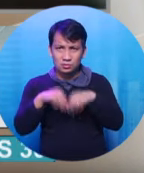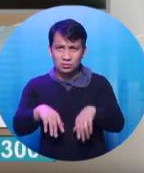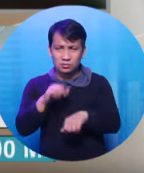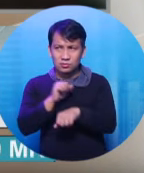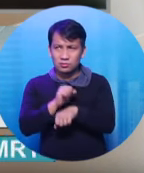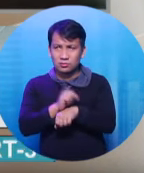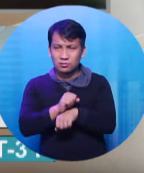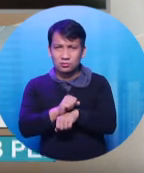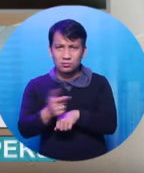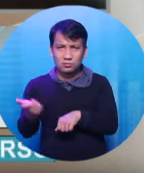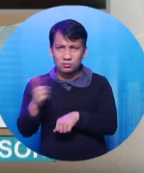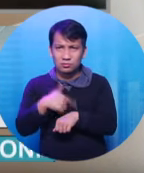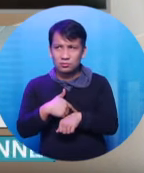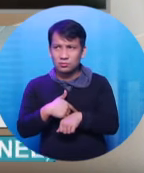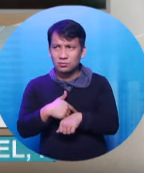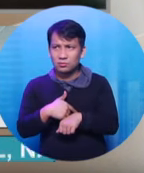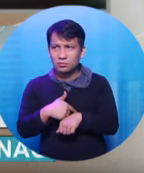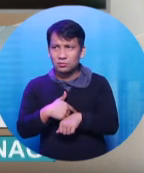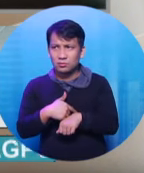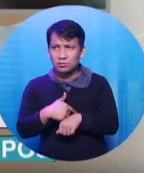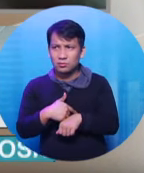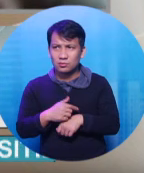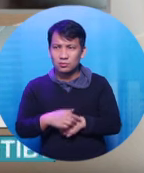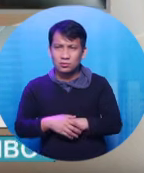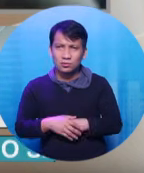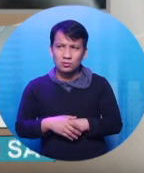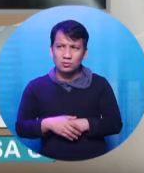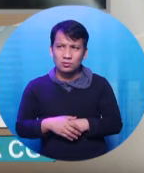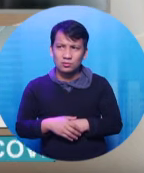trabaho, kasi wala po akong may, hindi na po.